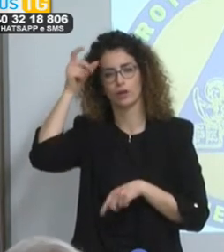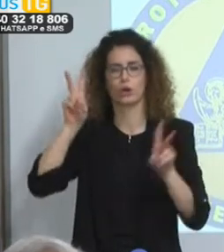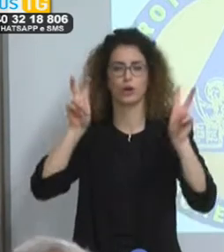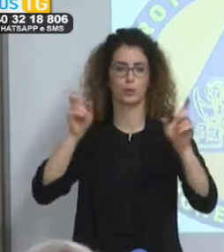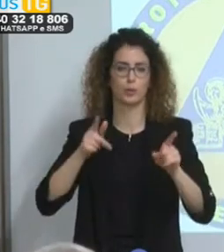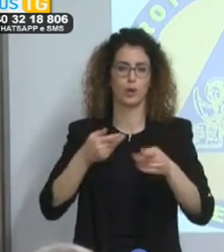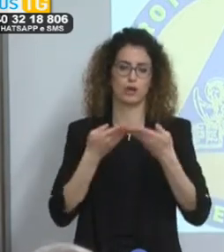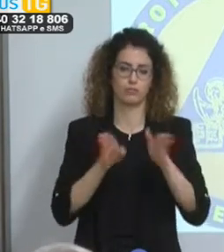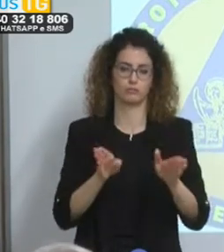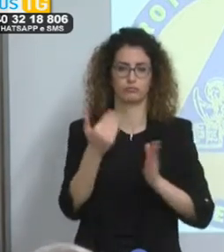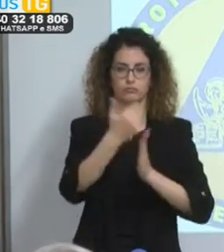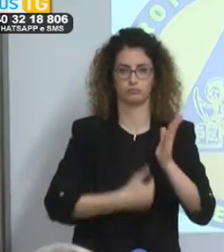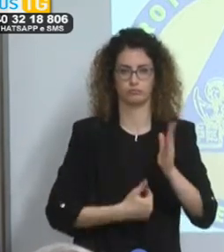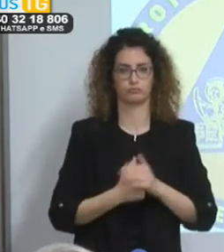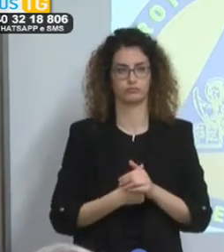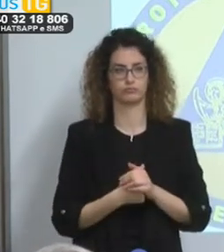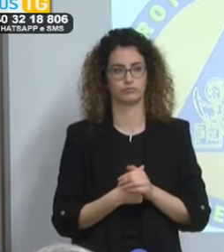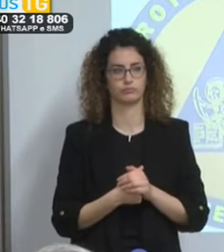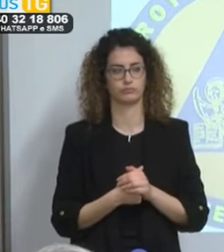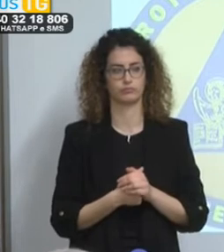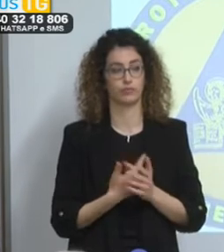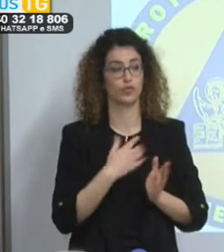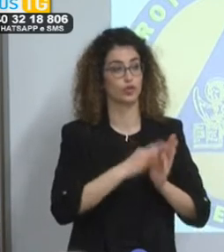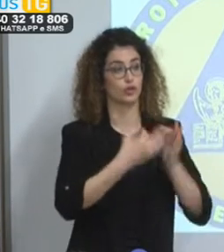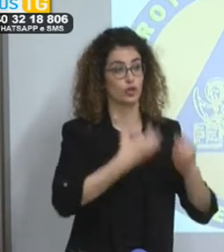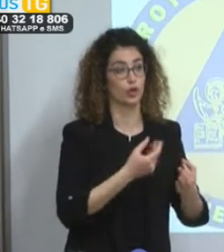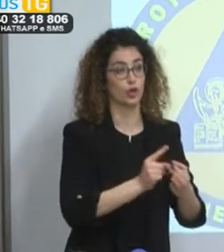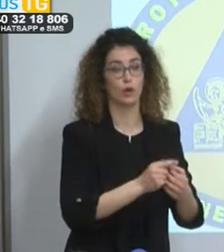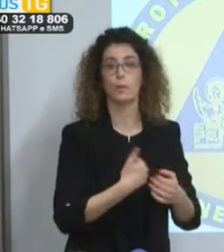e di linee guida. Ma non c'è ancora una data. Prego.